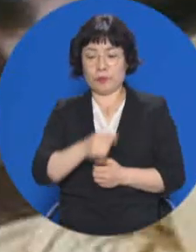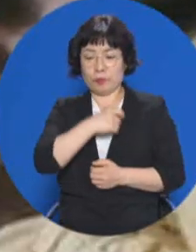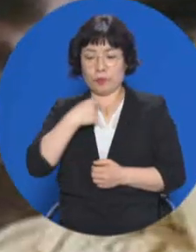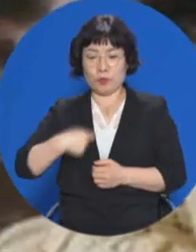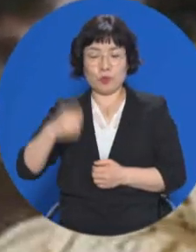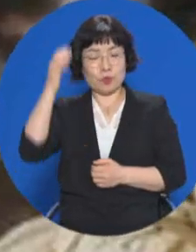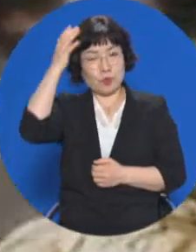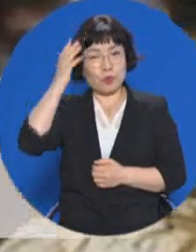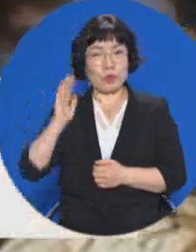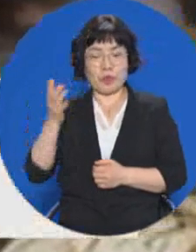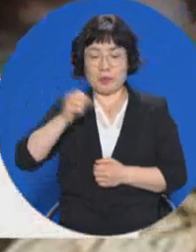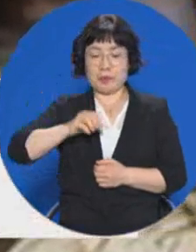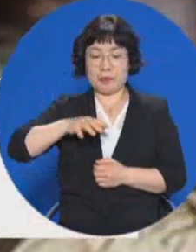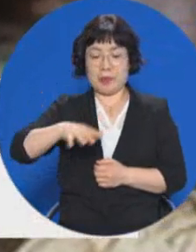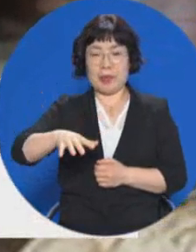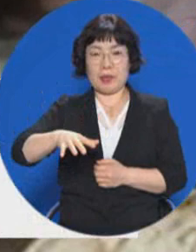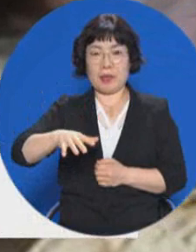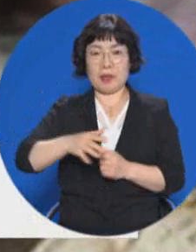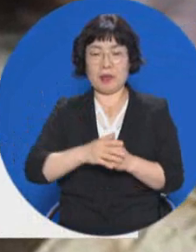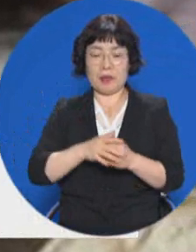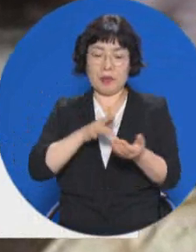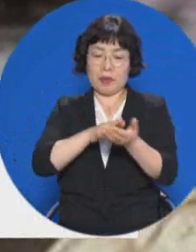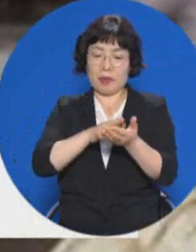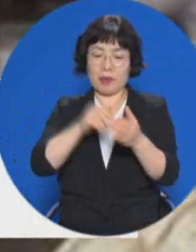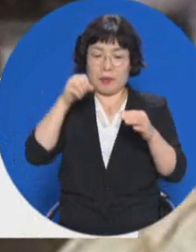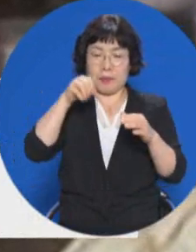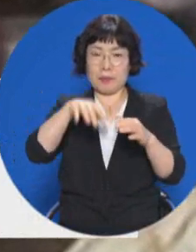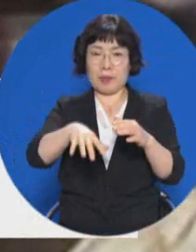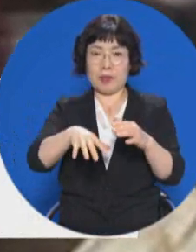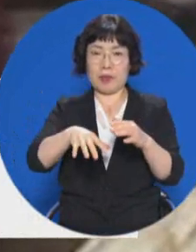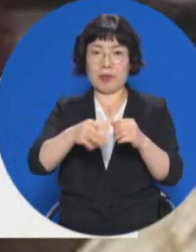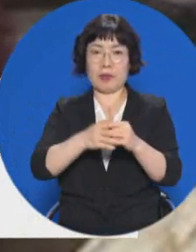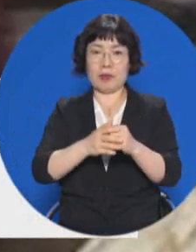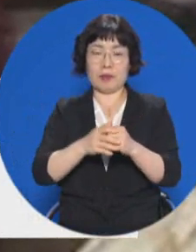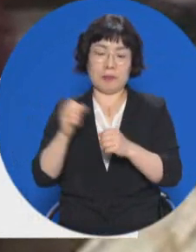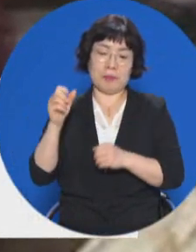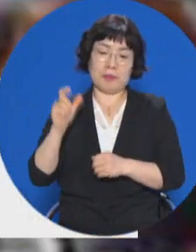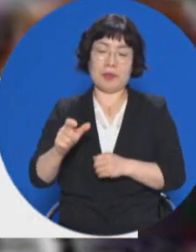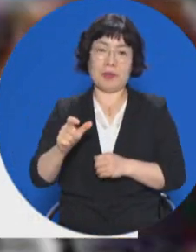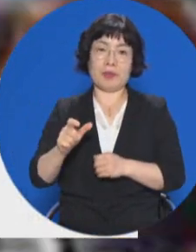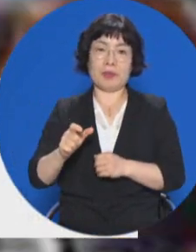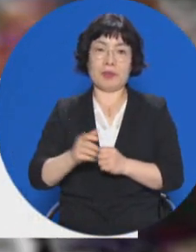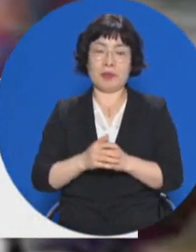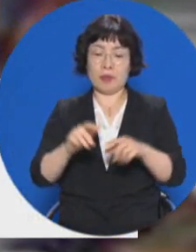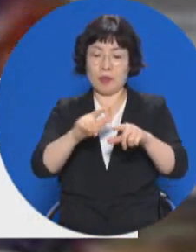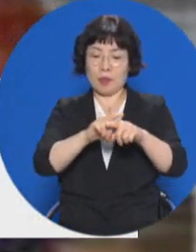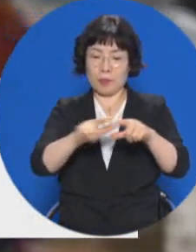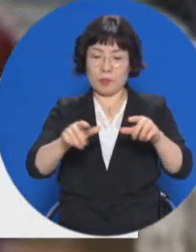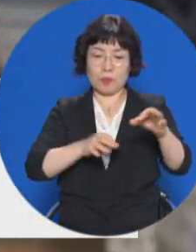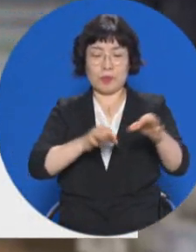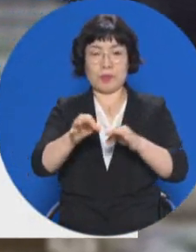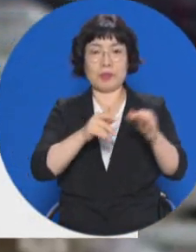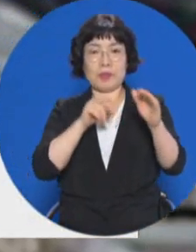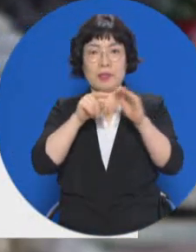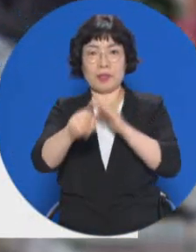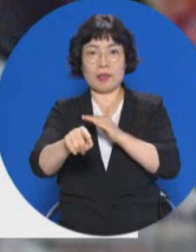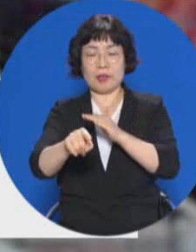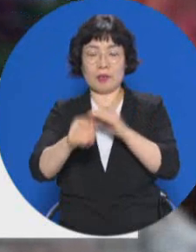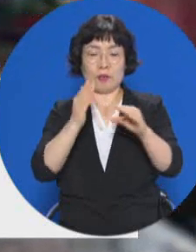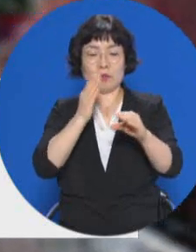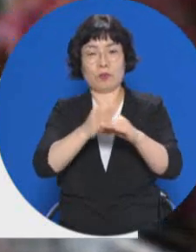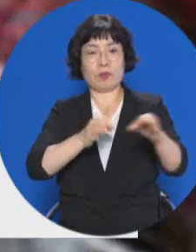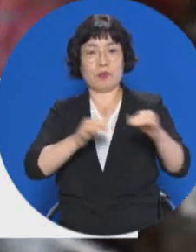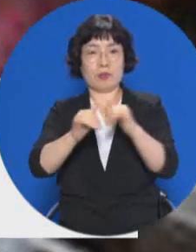미역은 많이 크거든요. 그러면 염화살 충을 내면 굳어집니다. 일반 시장에 내놔도